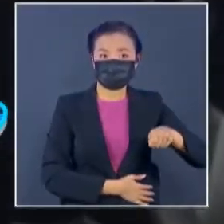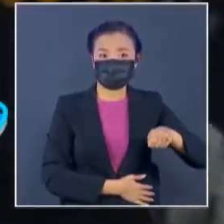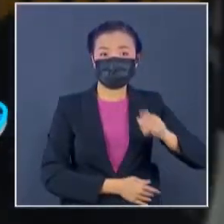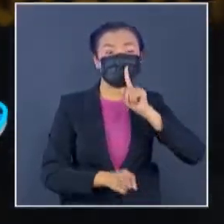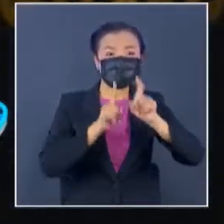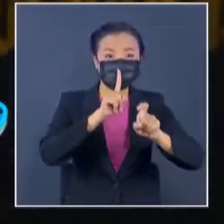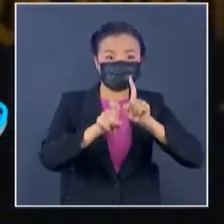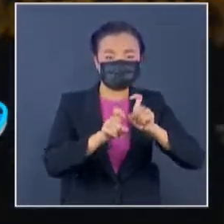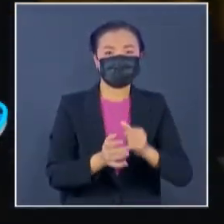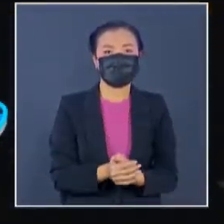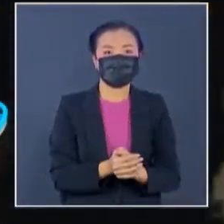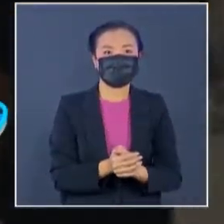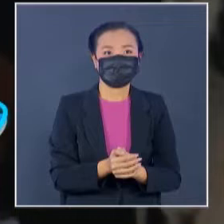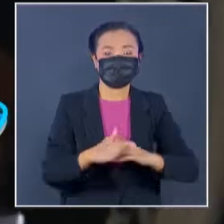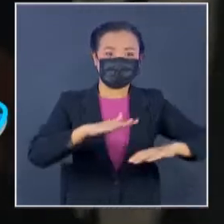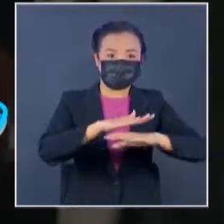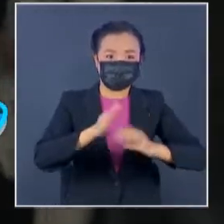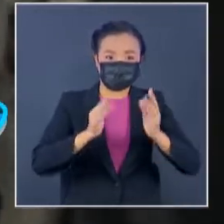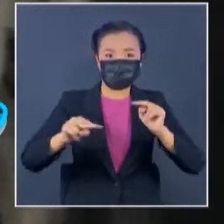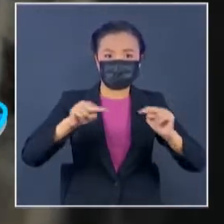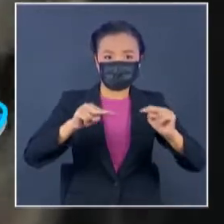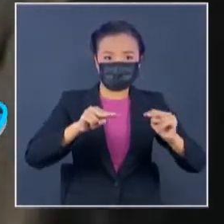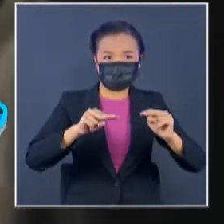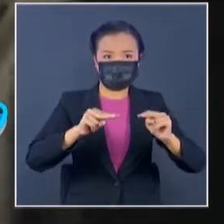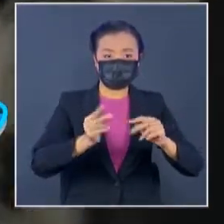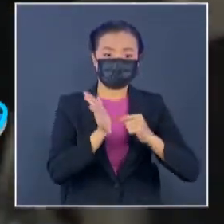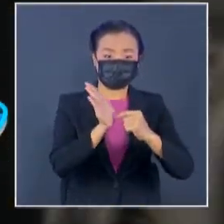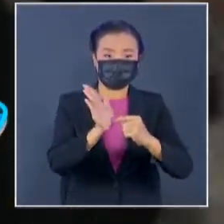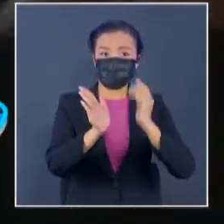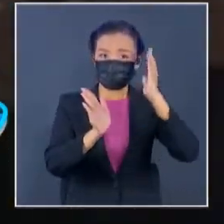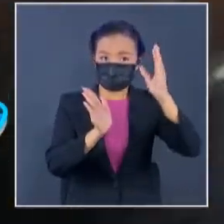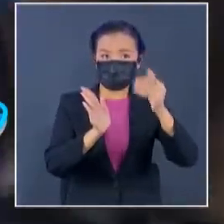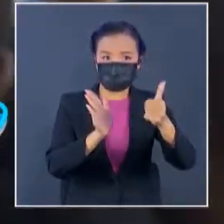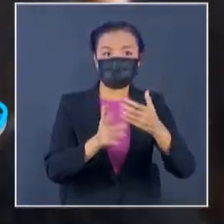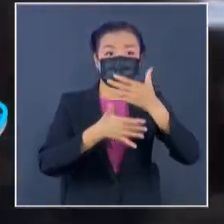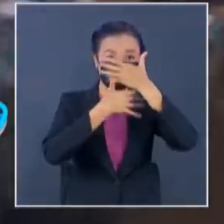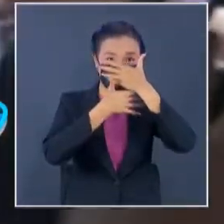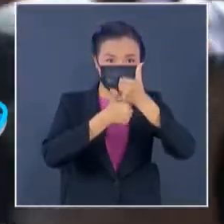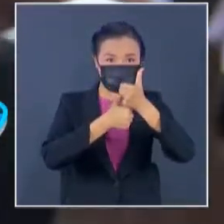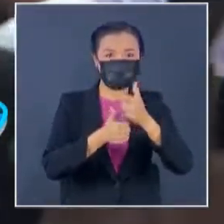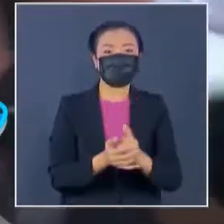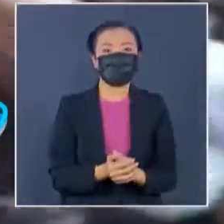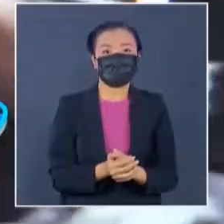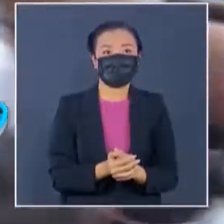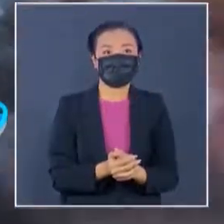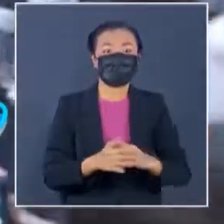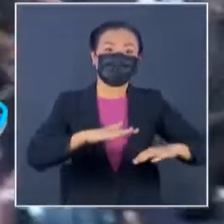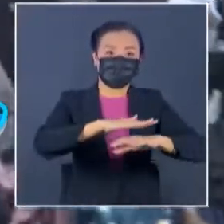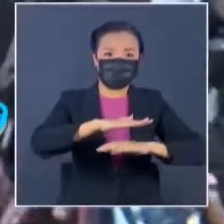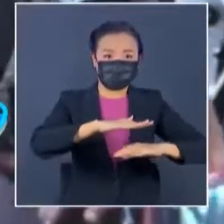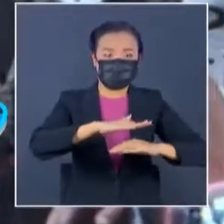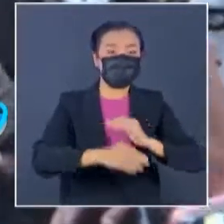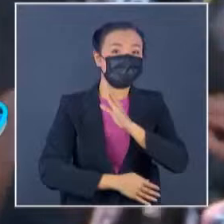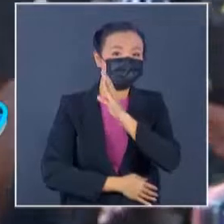ไต่สวนเนี่ยสามารถนำพยานหลักฐานมายืนยันต่อไปได้ตรงนี้น่าสนใจครับเป็นเรื่องของหลักฐานถ้าหาก